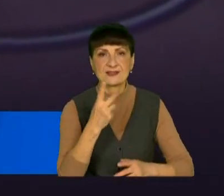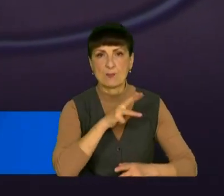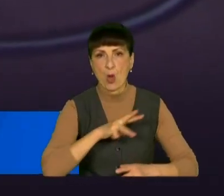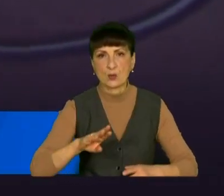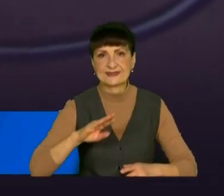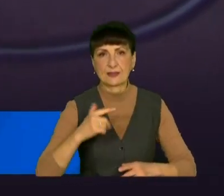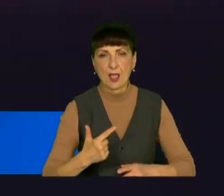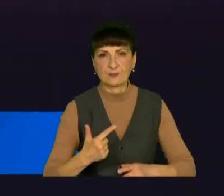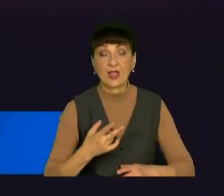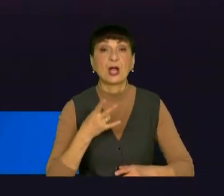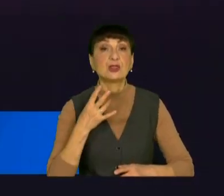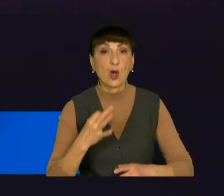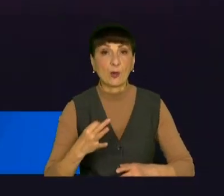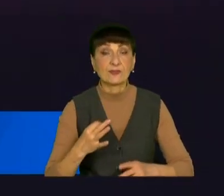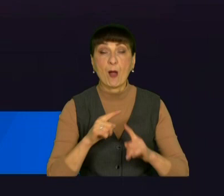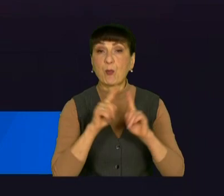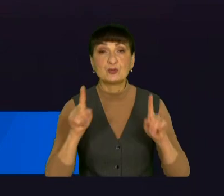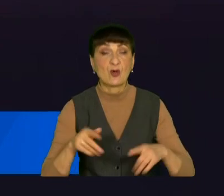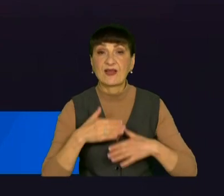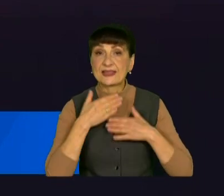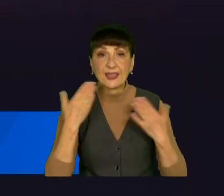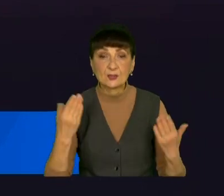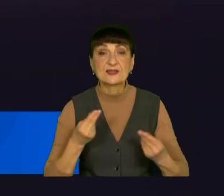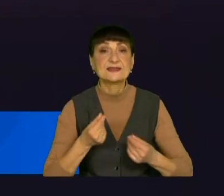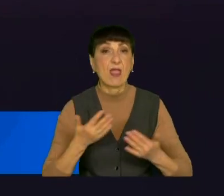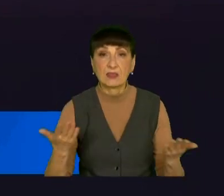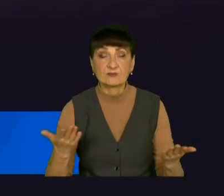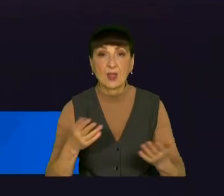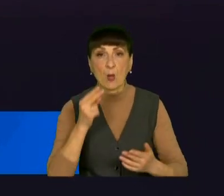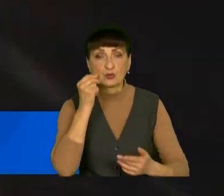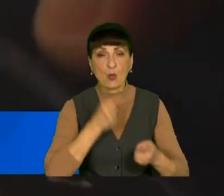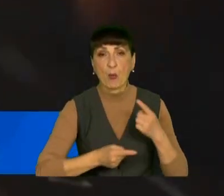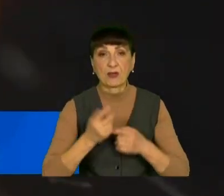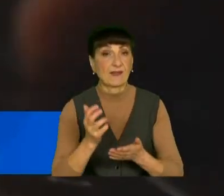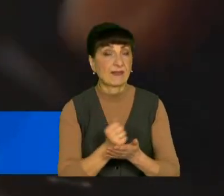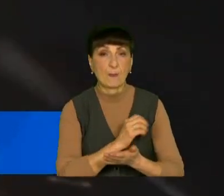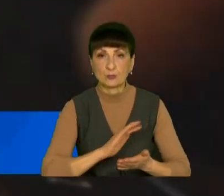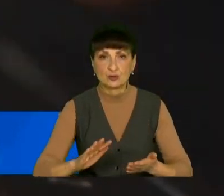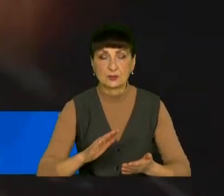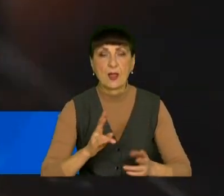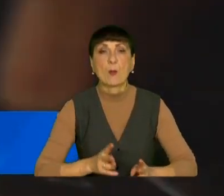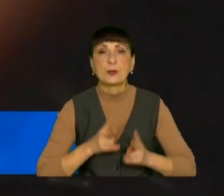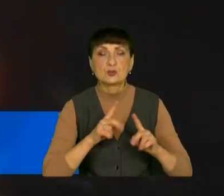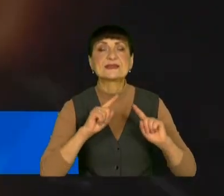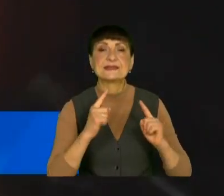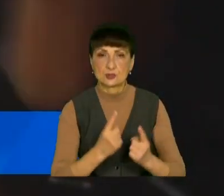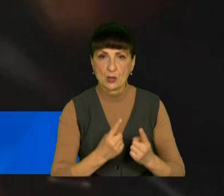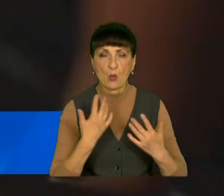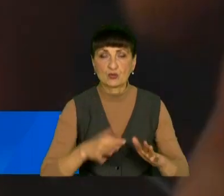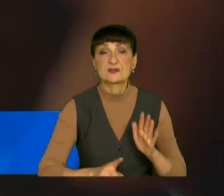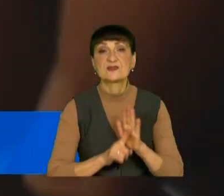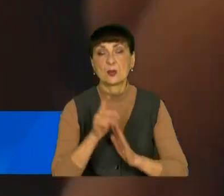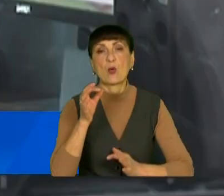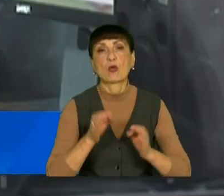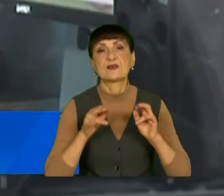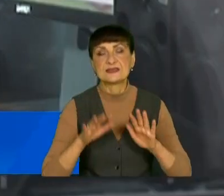тенге. Однако ни путевок, ни денег астанчанин так и не получил. Злоумышленника задержали, на него завели